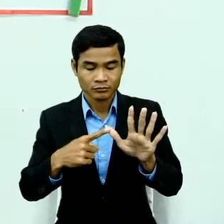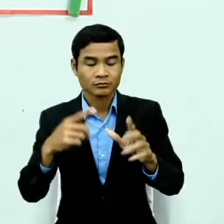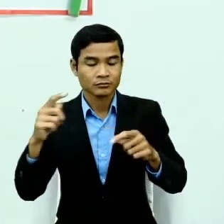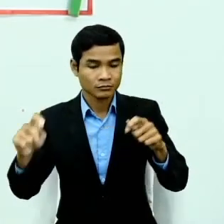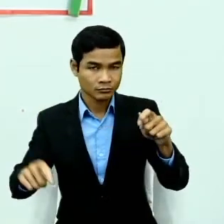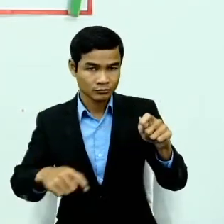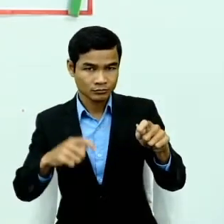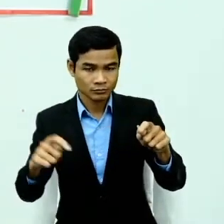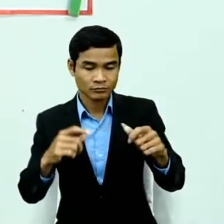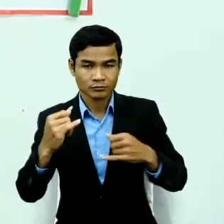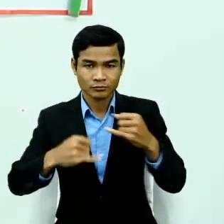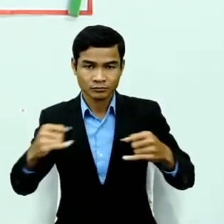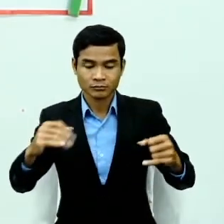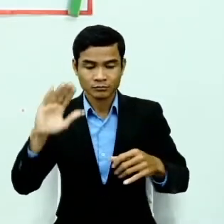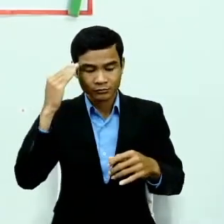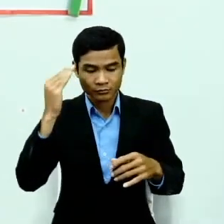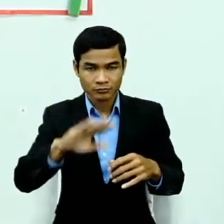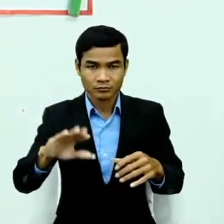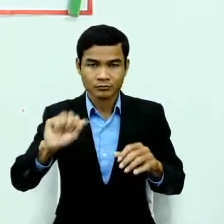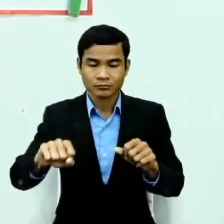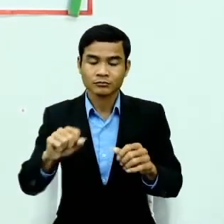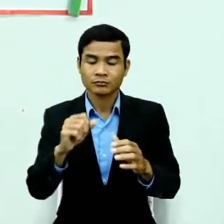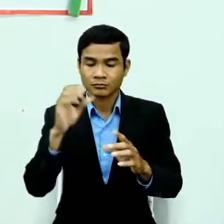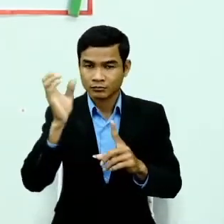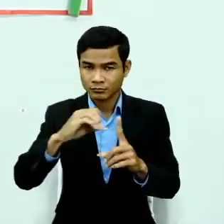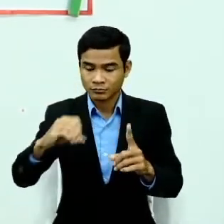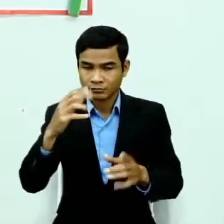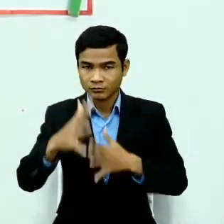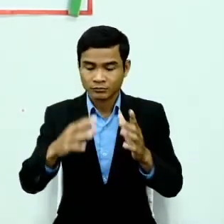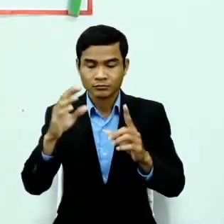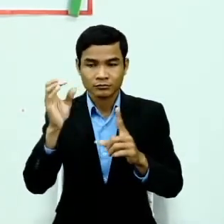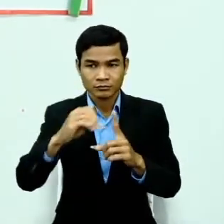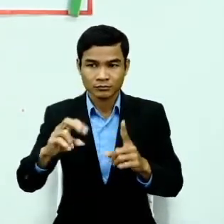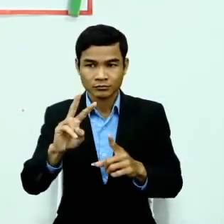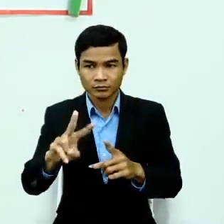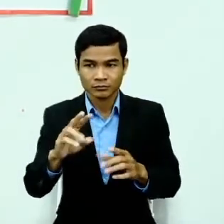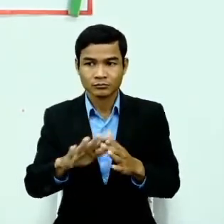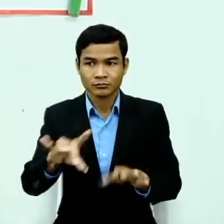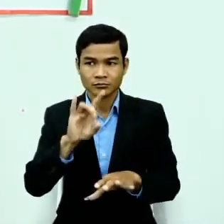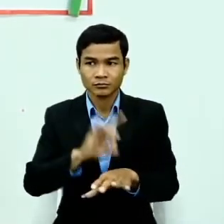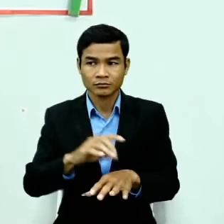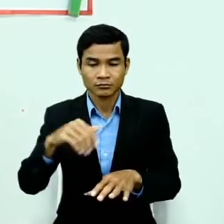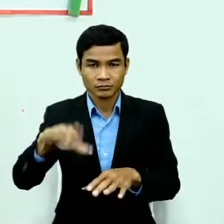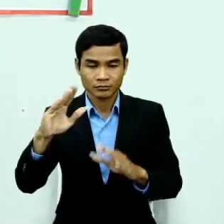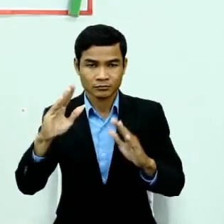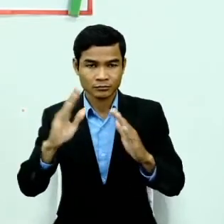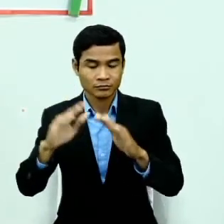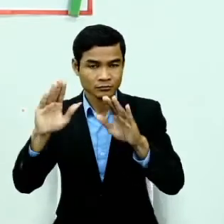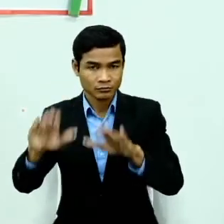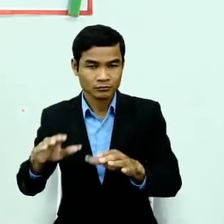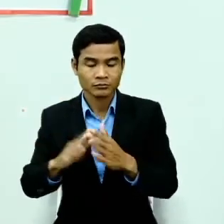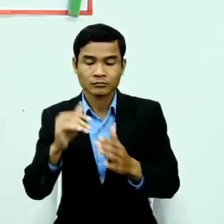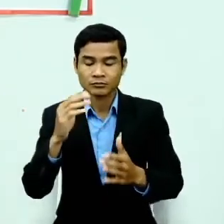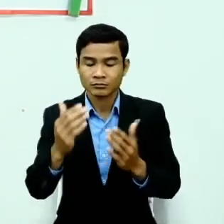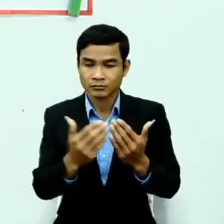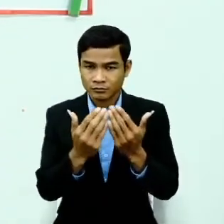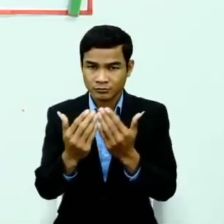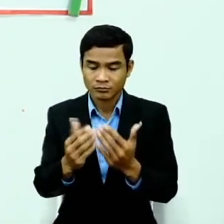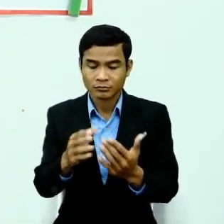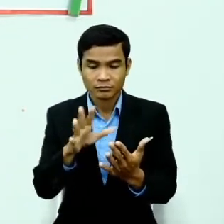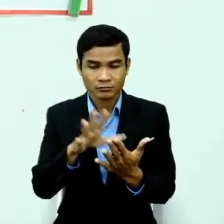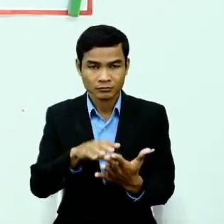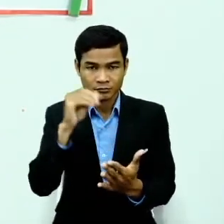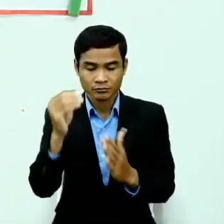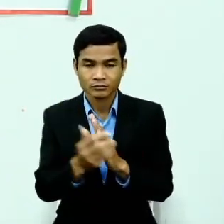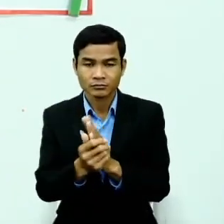cô sinh không nâng chưa chịu tha con pro con chưa chết ăn là ba tiếng tỷ về lại con tập tía con trời ăn sẽ phải sạch sạch cô rồi bao dương làng vĩnh